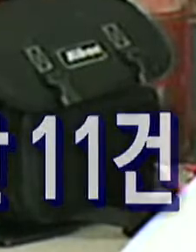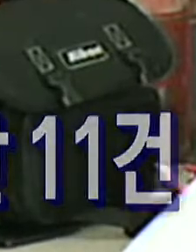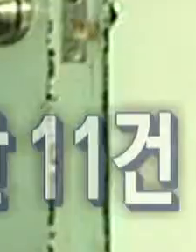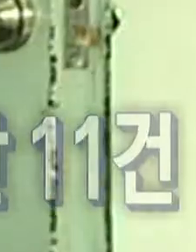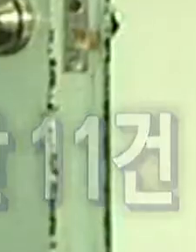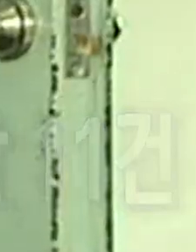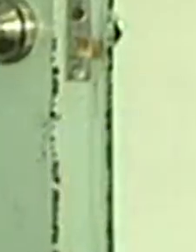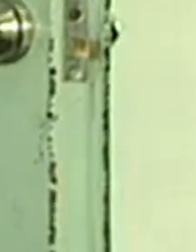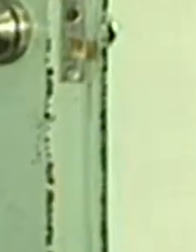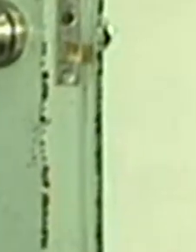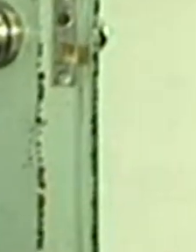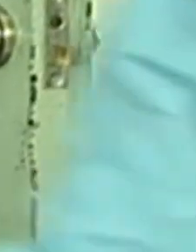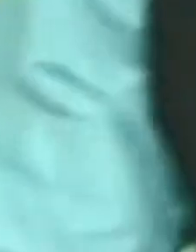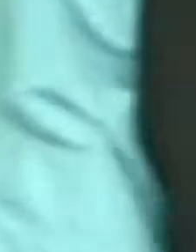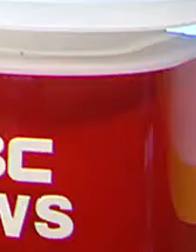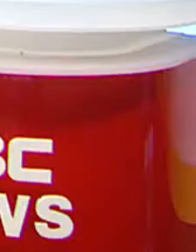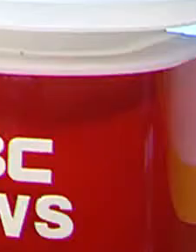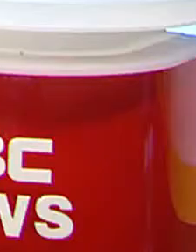이르는 것으로 나타났습니다.